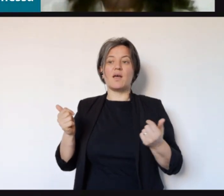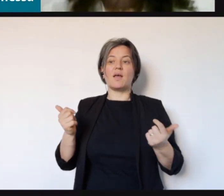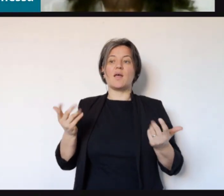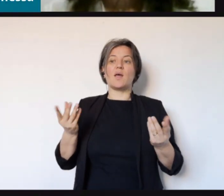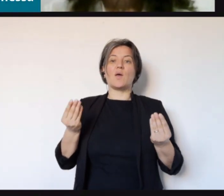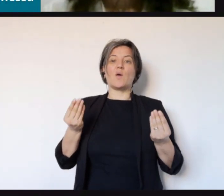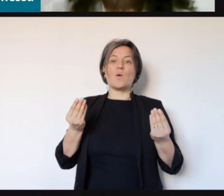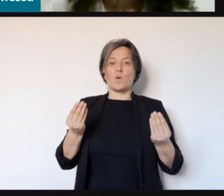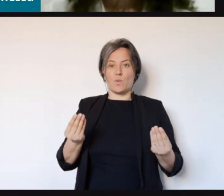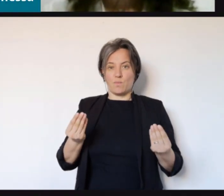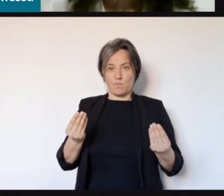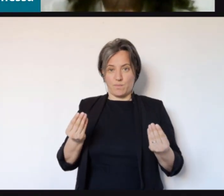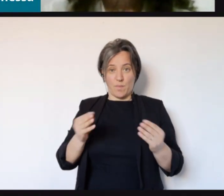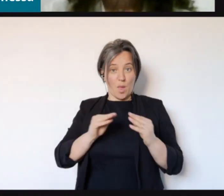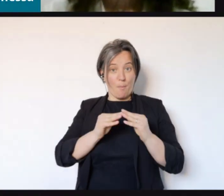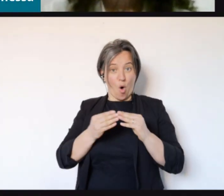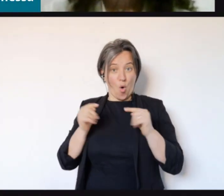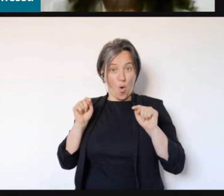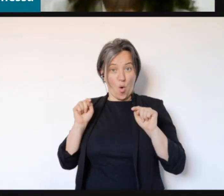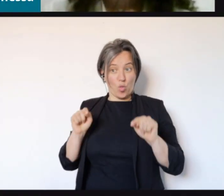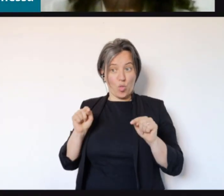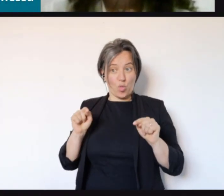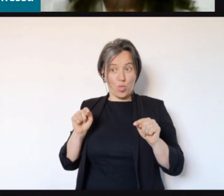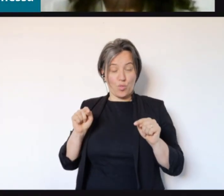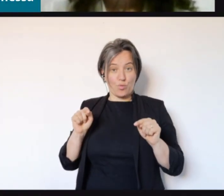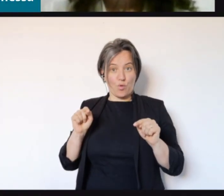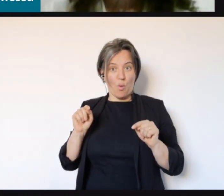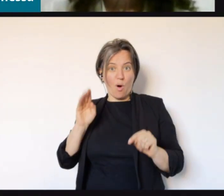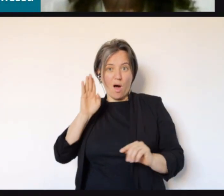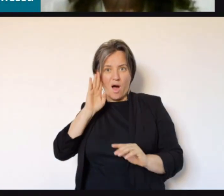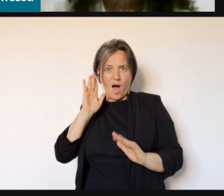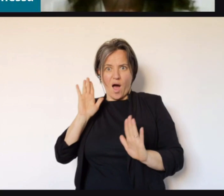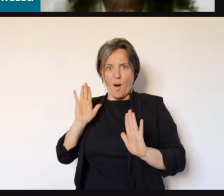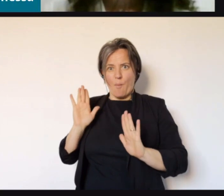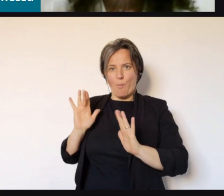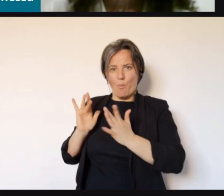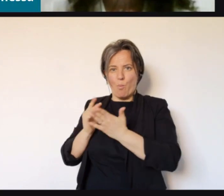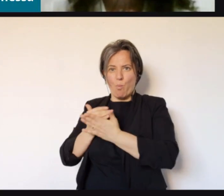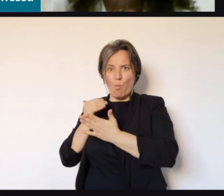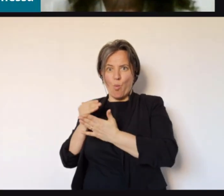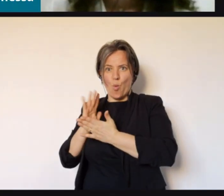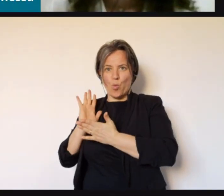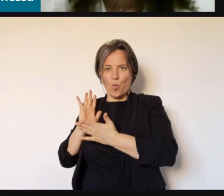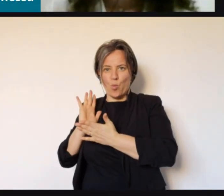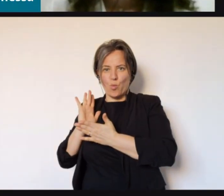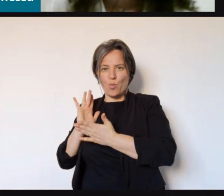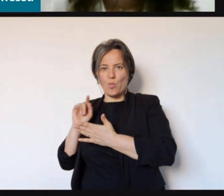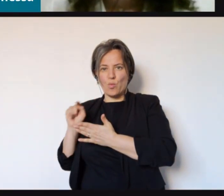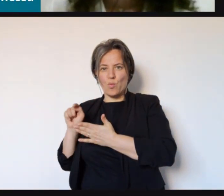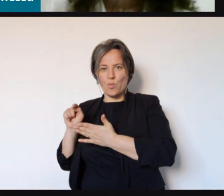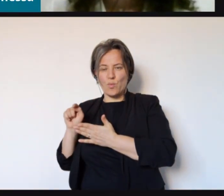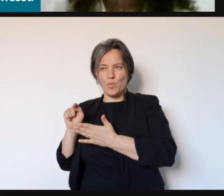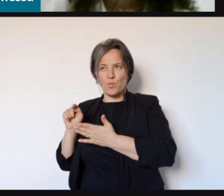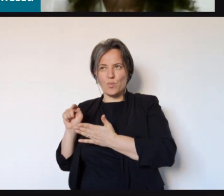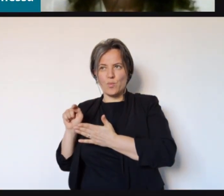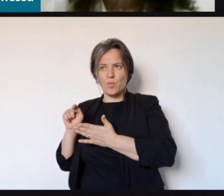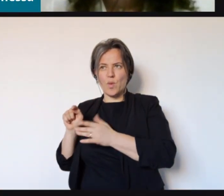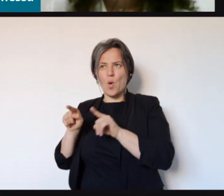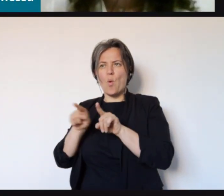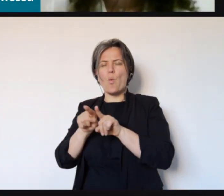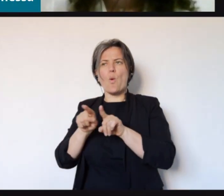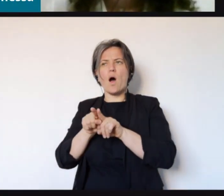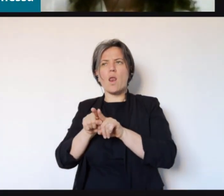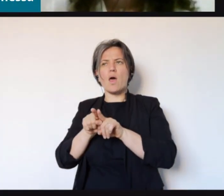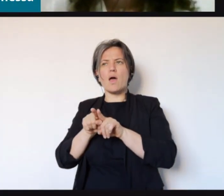questa modalità in qualche modo lo dobbiamo recuperare, il che vuol dire che